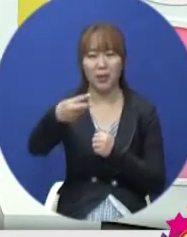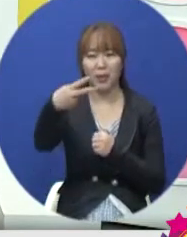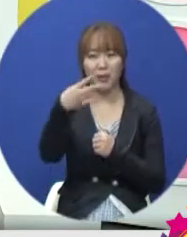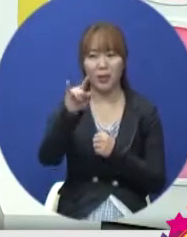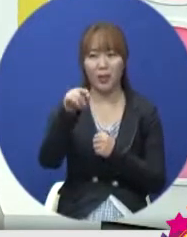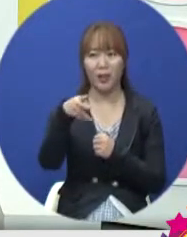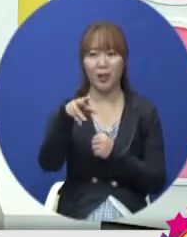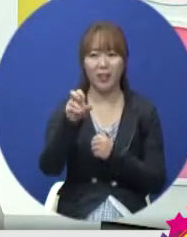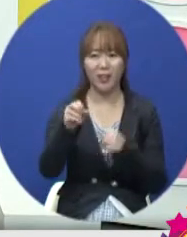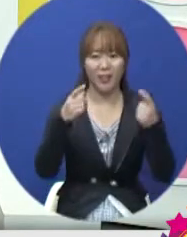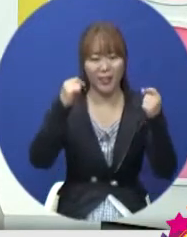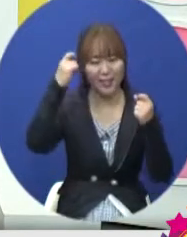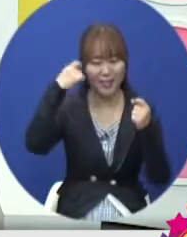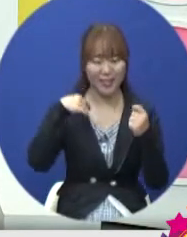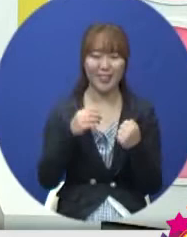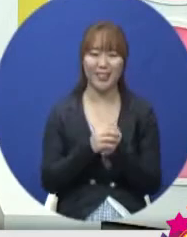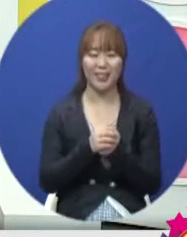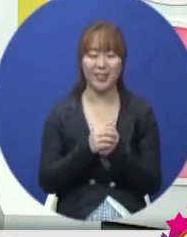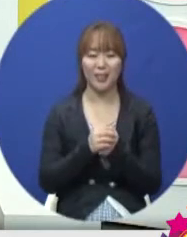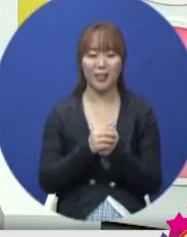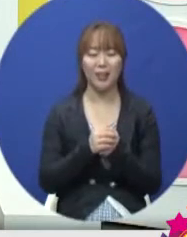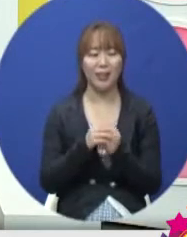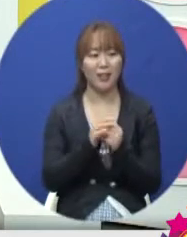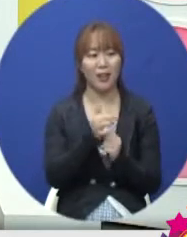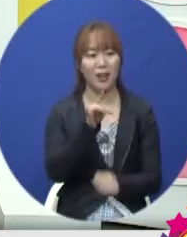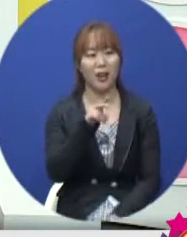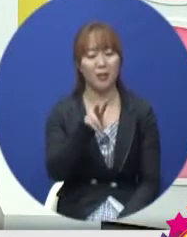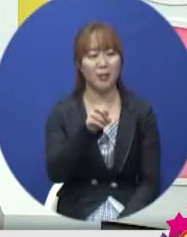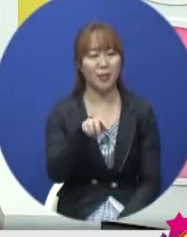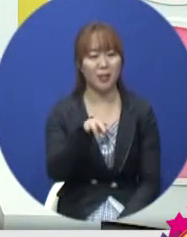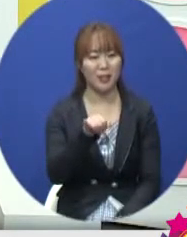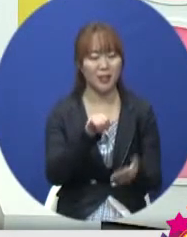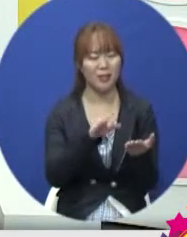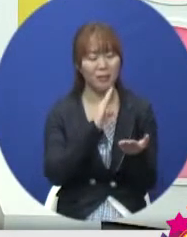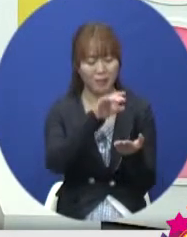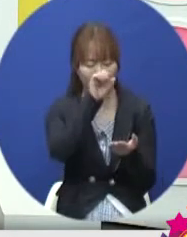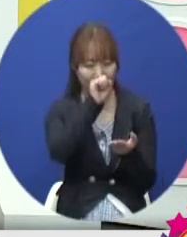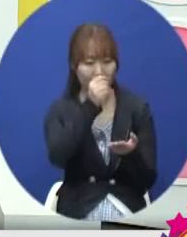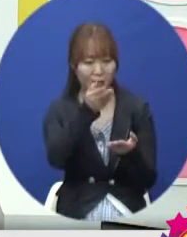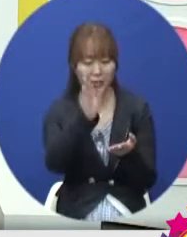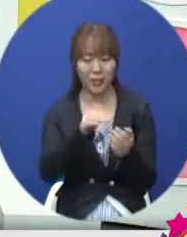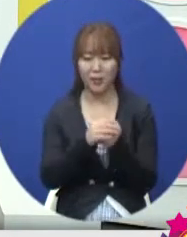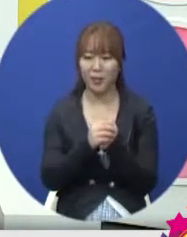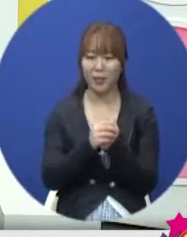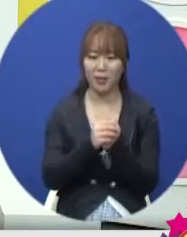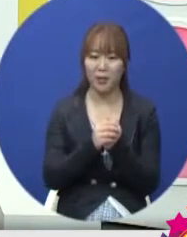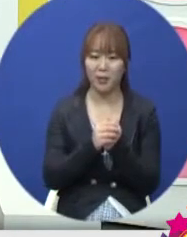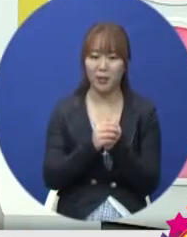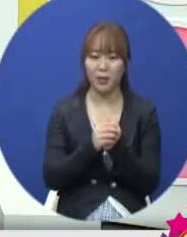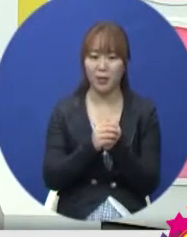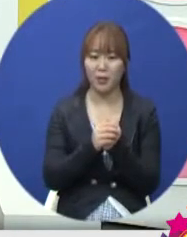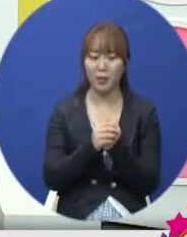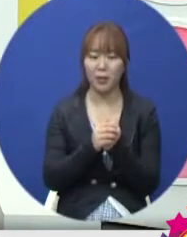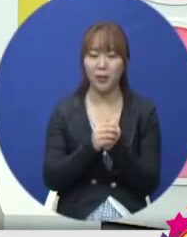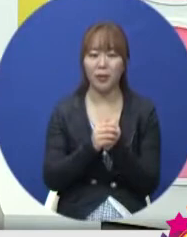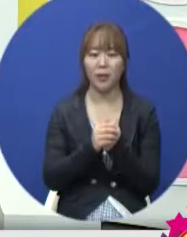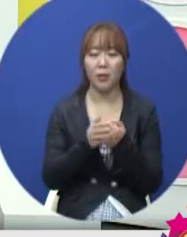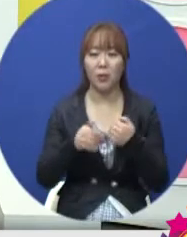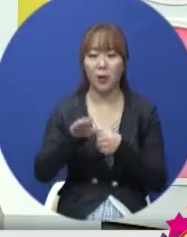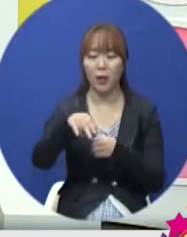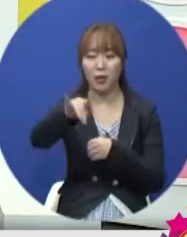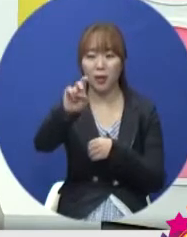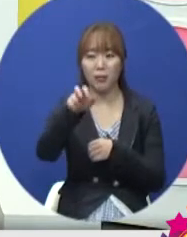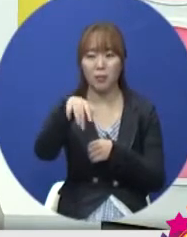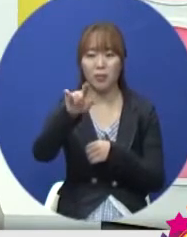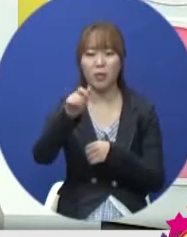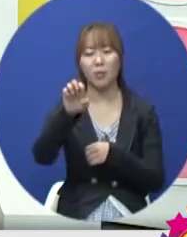같으세요. 아니 저 함영지 씨는 내가 진짜 좋아하는데. 네. 고향이 삼천포 아니래요. 맞아요.